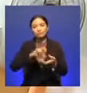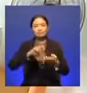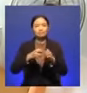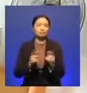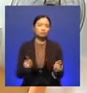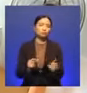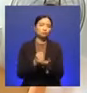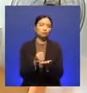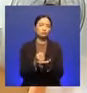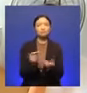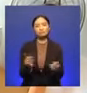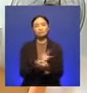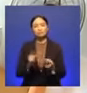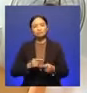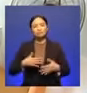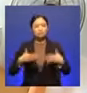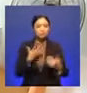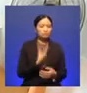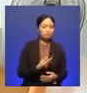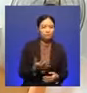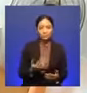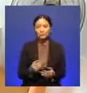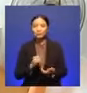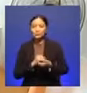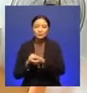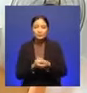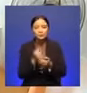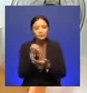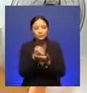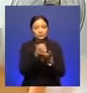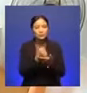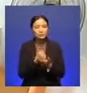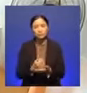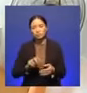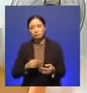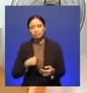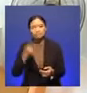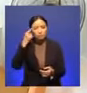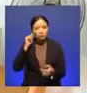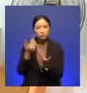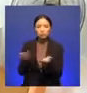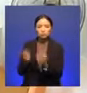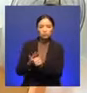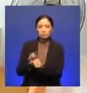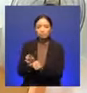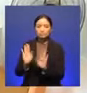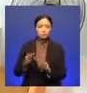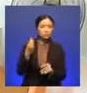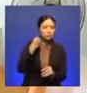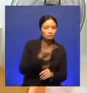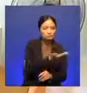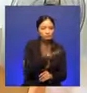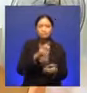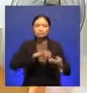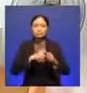ม่เปลี่ยวเหงาสังคมไม่ต้องดิ้นรนไปที่ตัวเองนะครับแล้วก็ไม่พยายามจะไล่ตามอุดมคติแบบครอบครัวสมบูรณ์แต่ทุกๆภาคส่ว